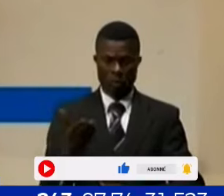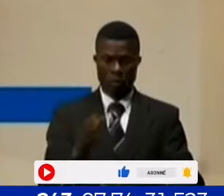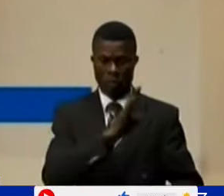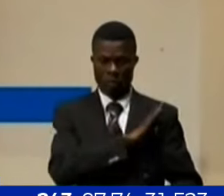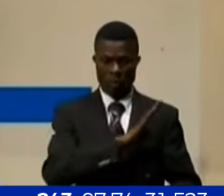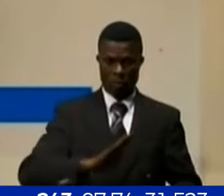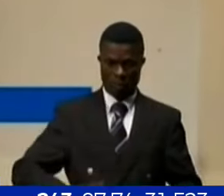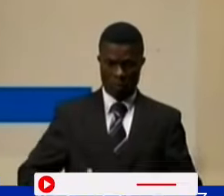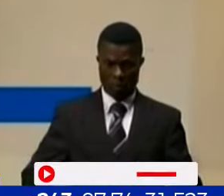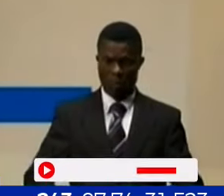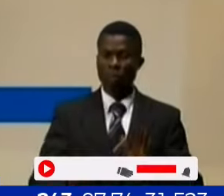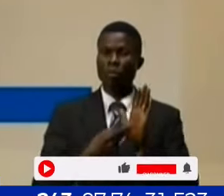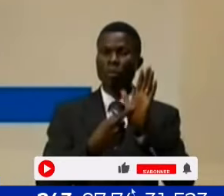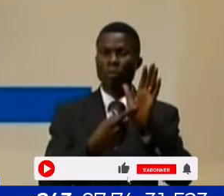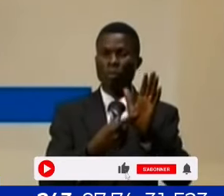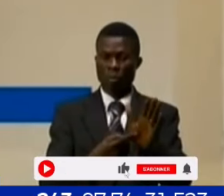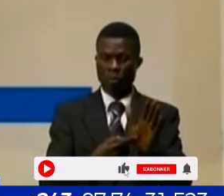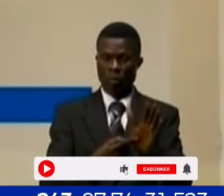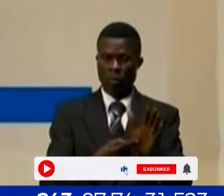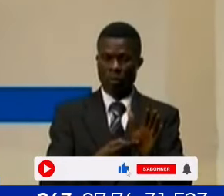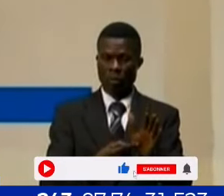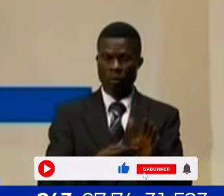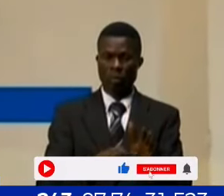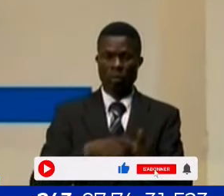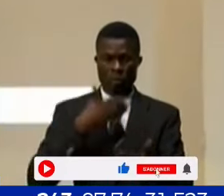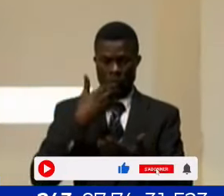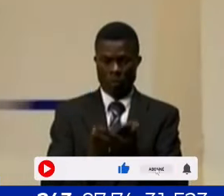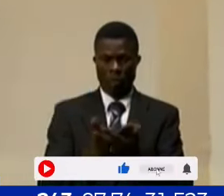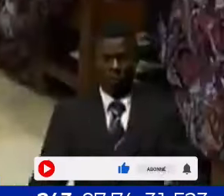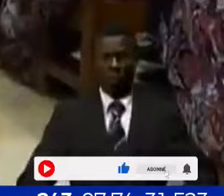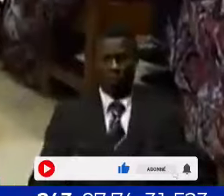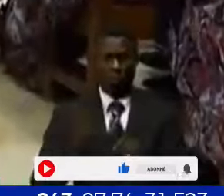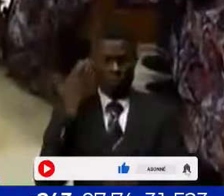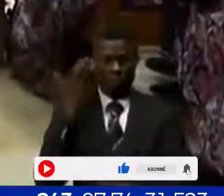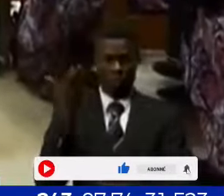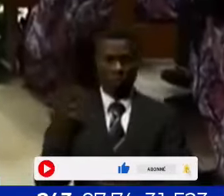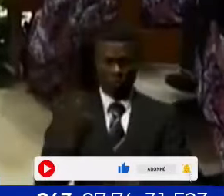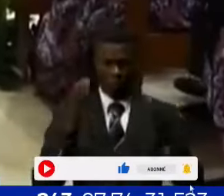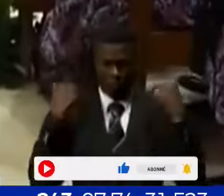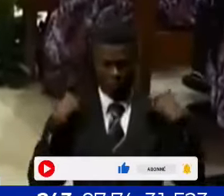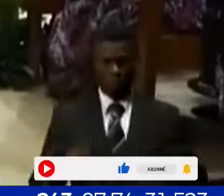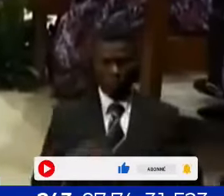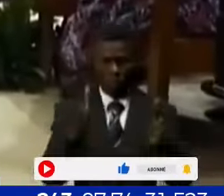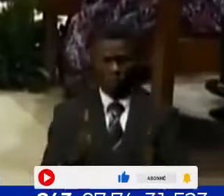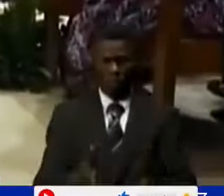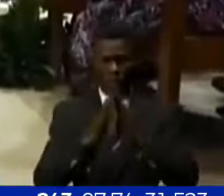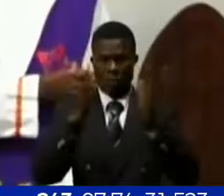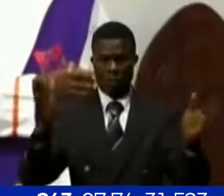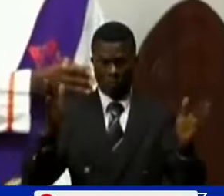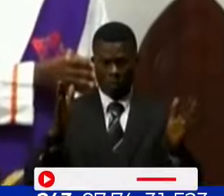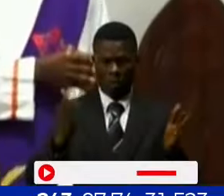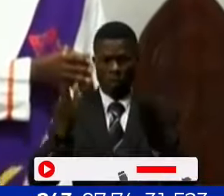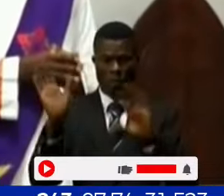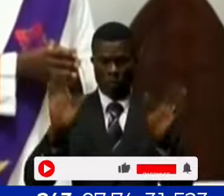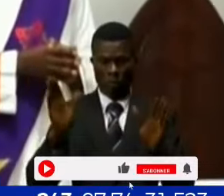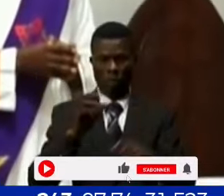promesses illustrent la vie de l'homme qu'il a été. Son corps exposé durant cette messe de Requiem